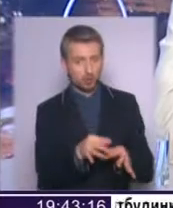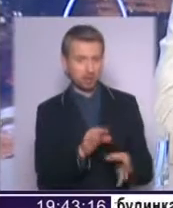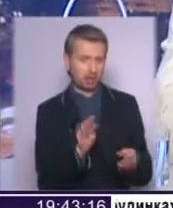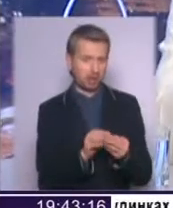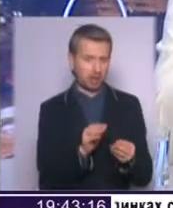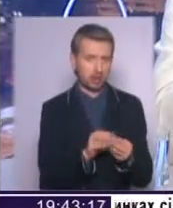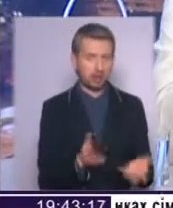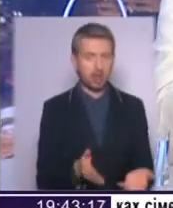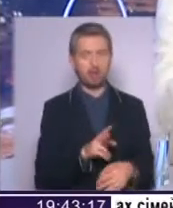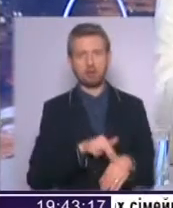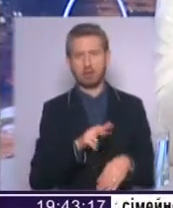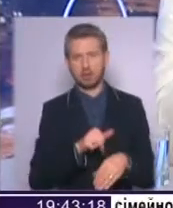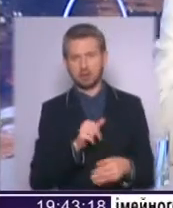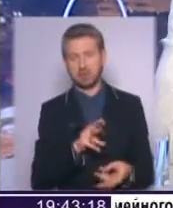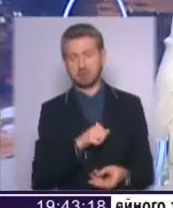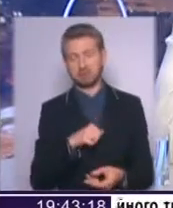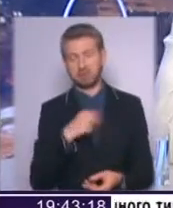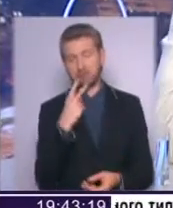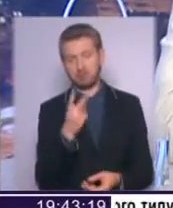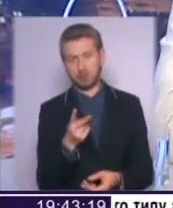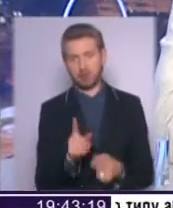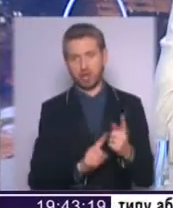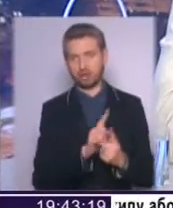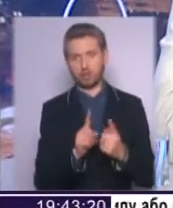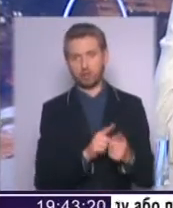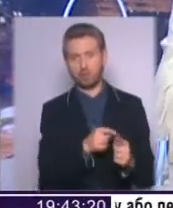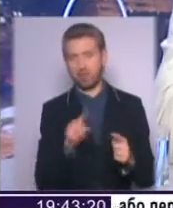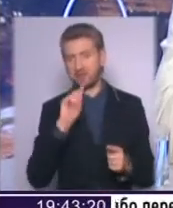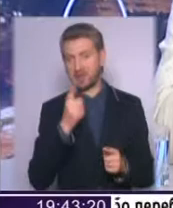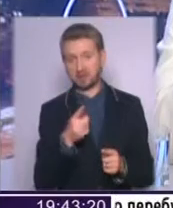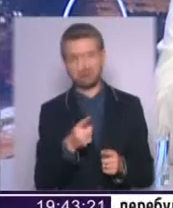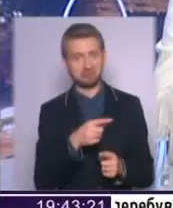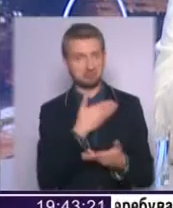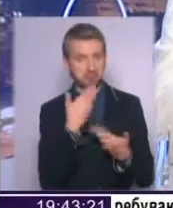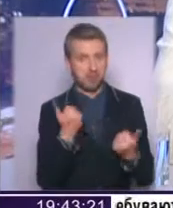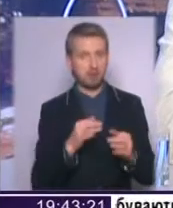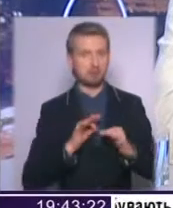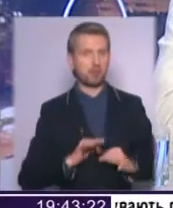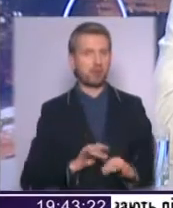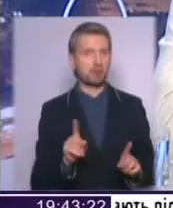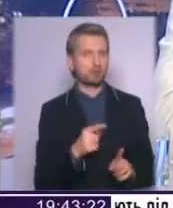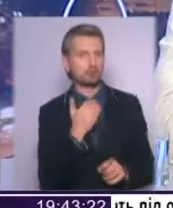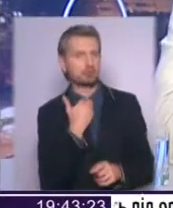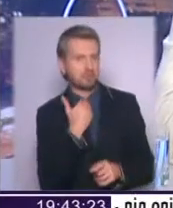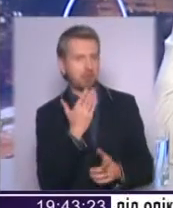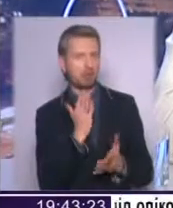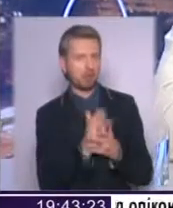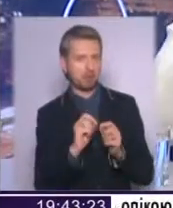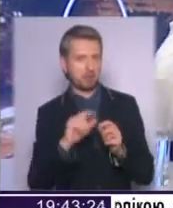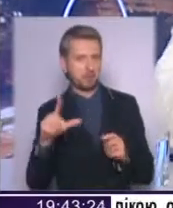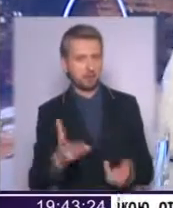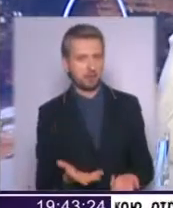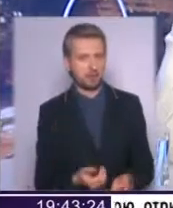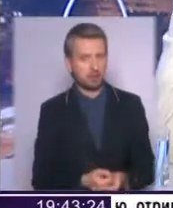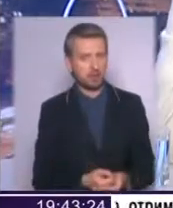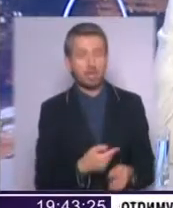були. Міліція, самі бачите, реформування за рік часу не прийшло, прокуратура зараз щось намічається робити. Тому,